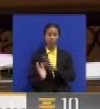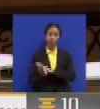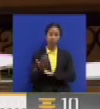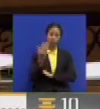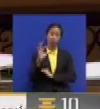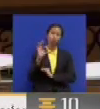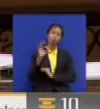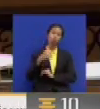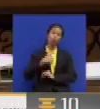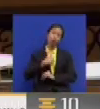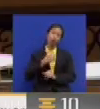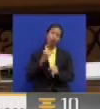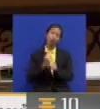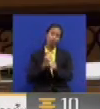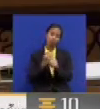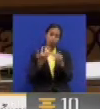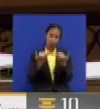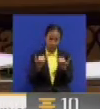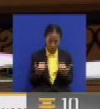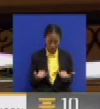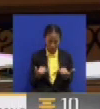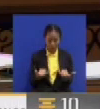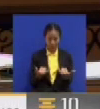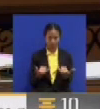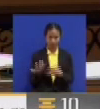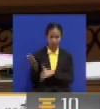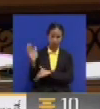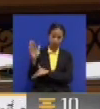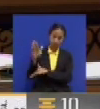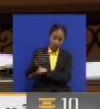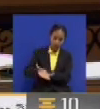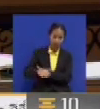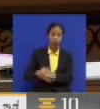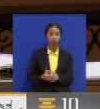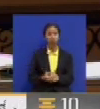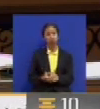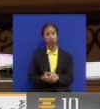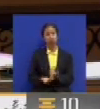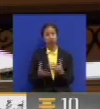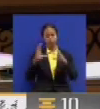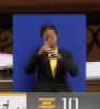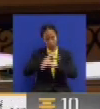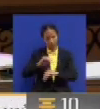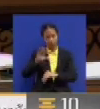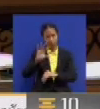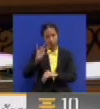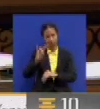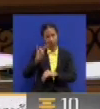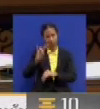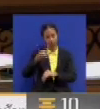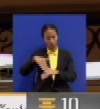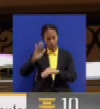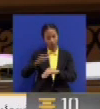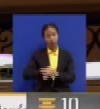น ถ้าดัดหลังถ้าการดัดหลังลุงนะก็ส่งเบอร์2เข้าไปคุณอุตมะก็ได ้อ๋อลุงจะได้ไม่แบบโควต้าพิเ